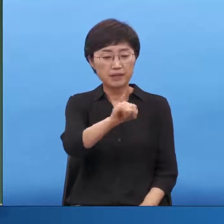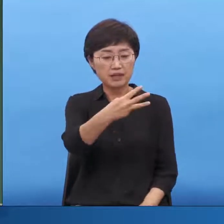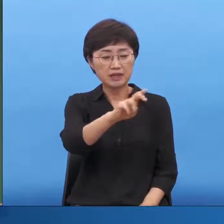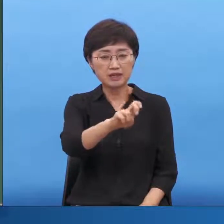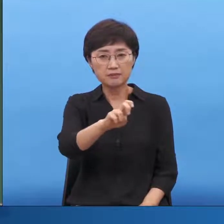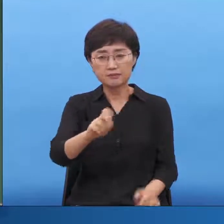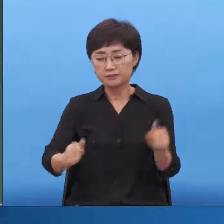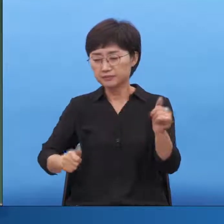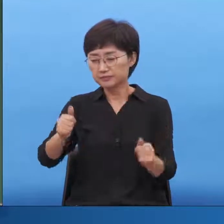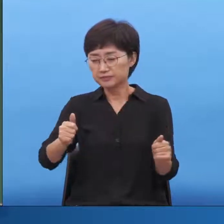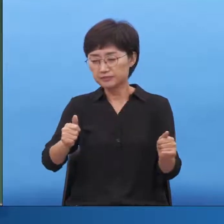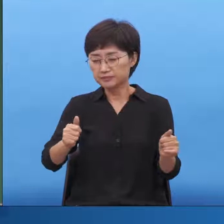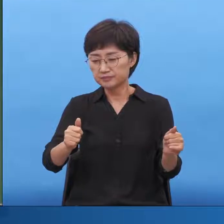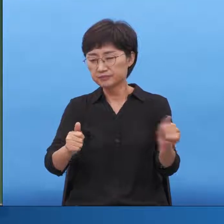진 것처럼 보이는 거예요.